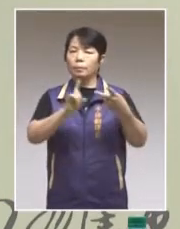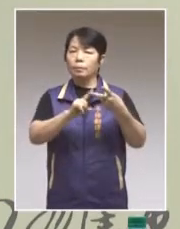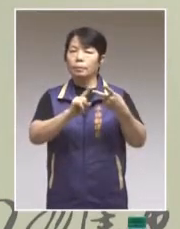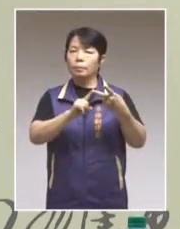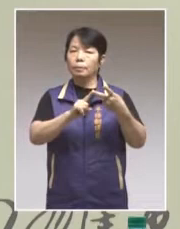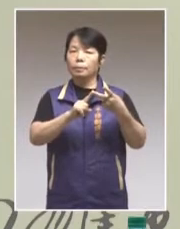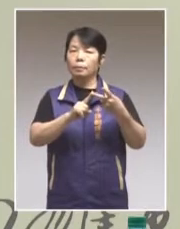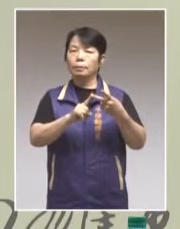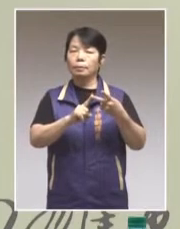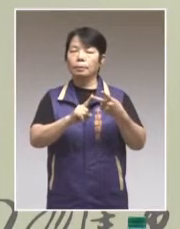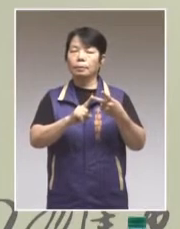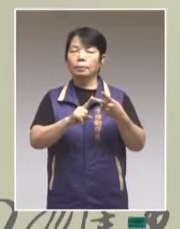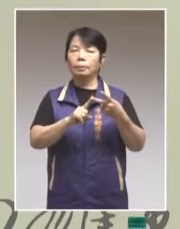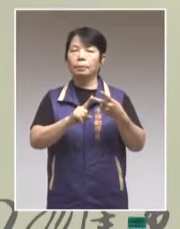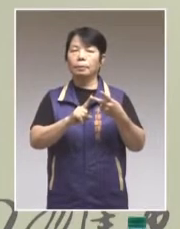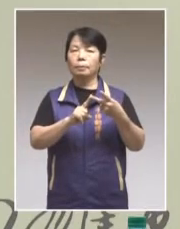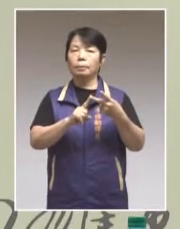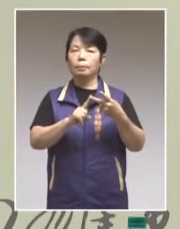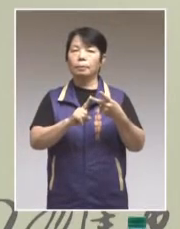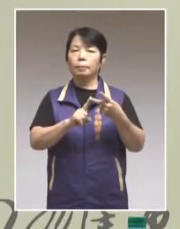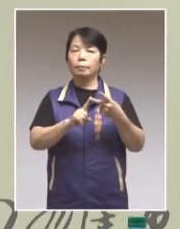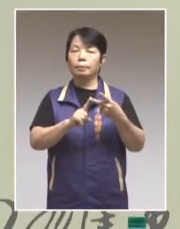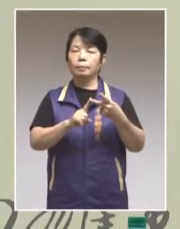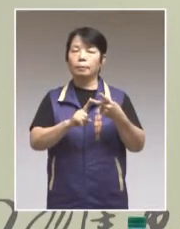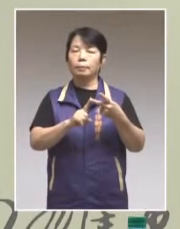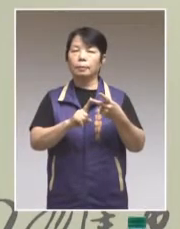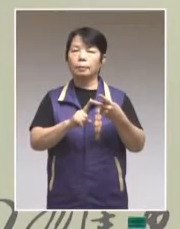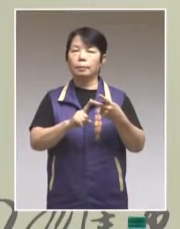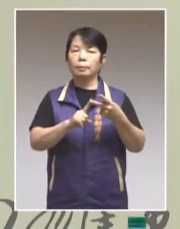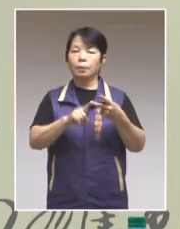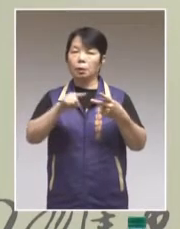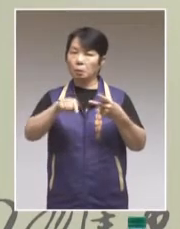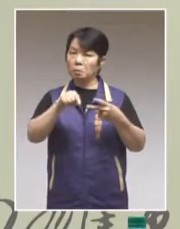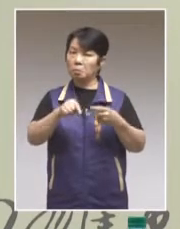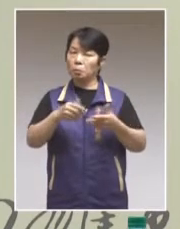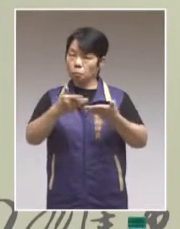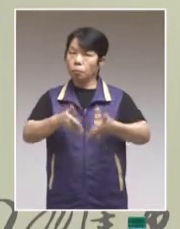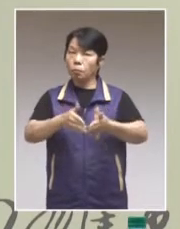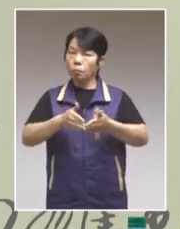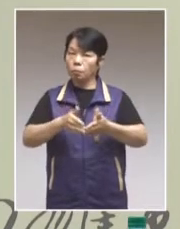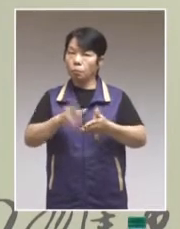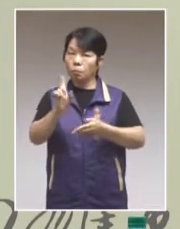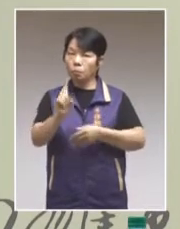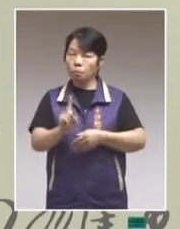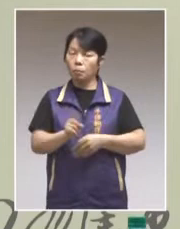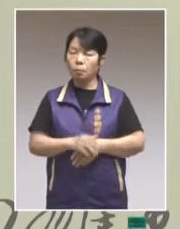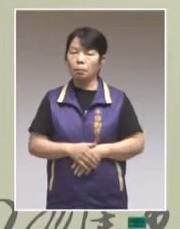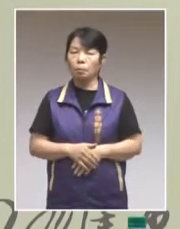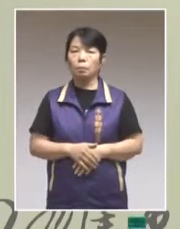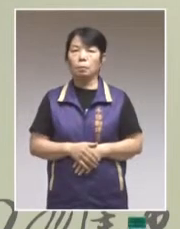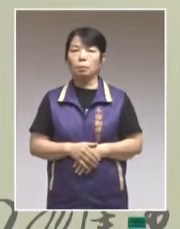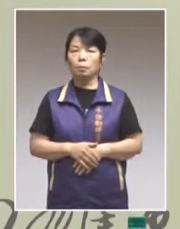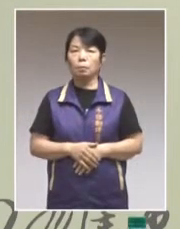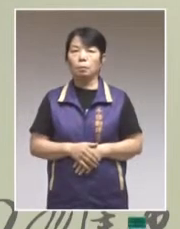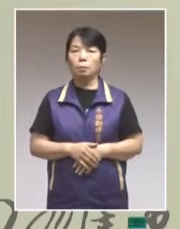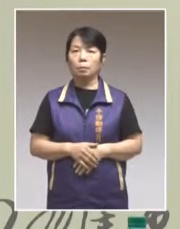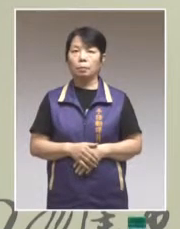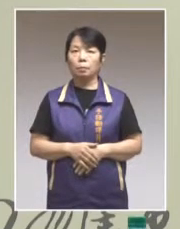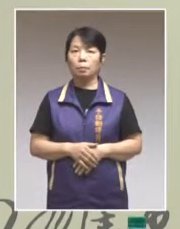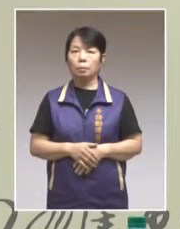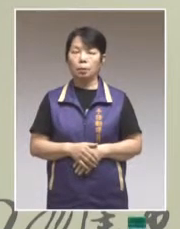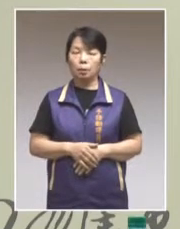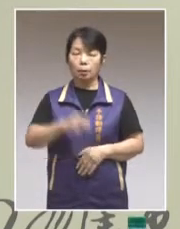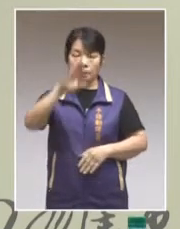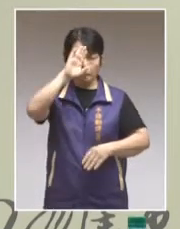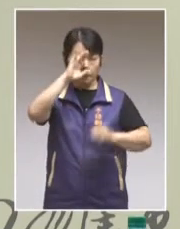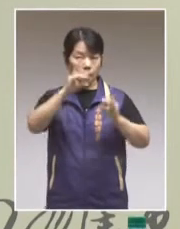呢，其实这个有一个很重要的，就是说其实在病